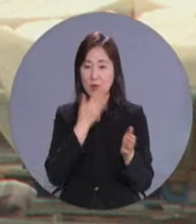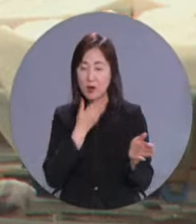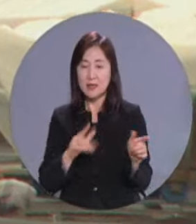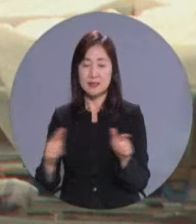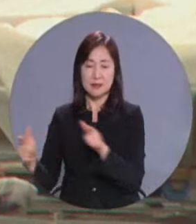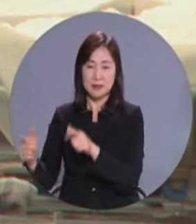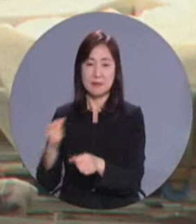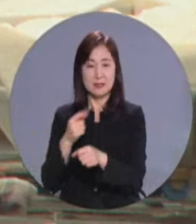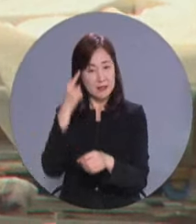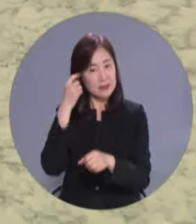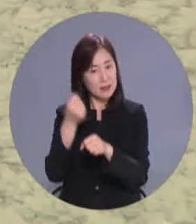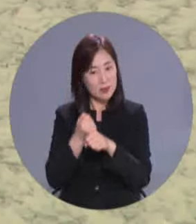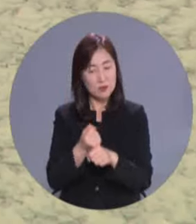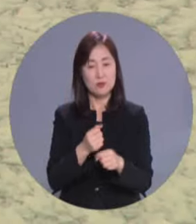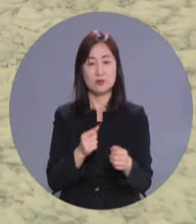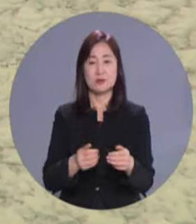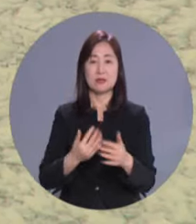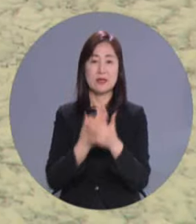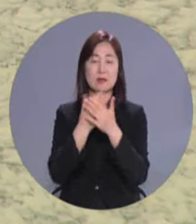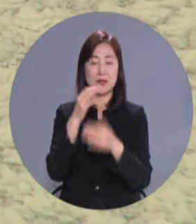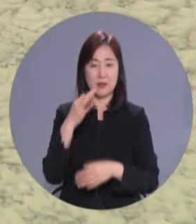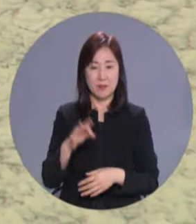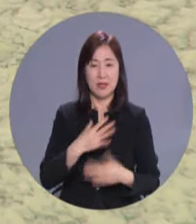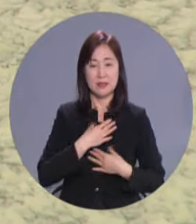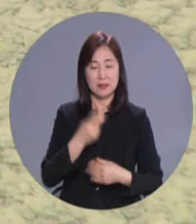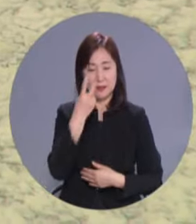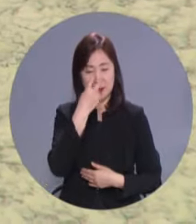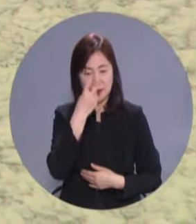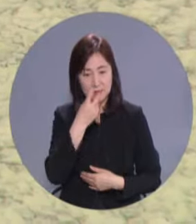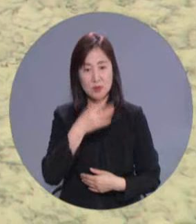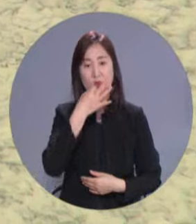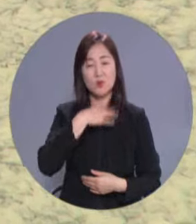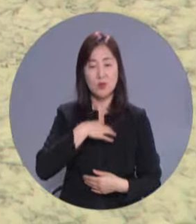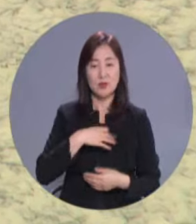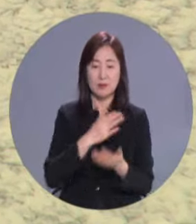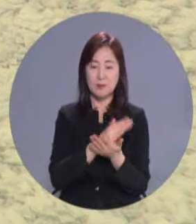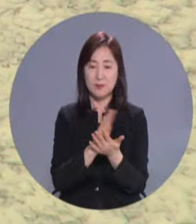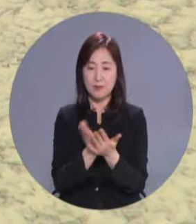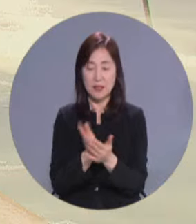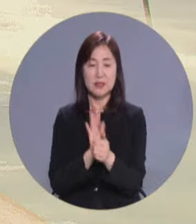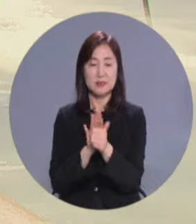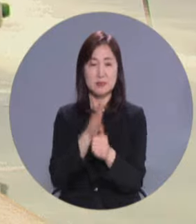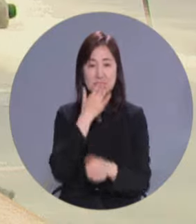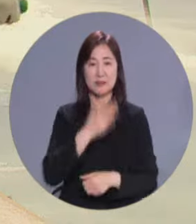개발비나 제품의 안정성 검증 과학적 효능 기능 인증 항목 등을 지원합니다